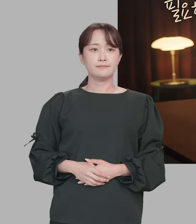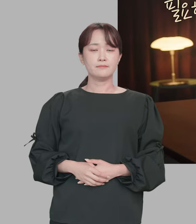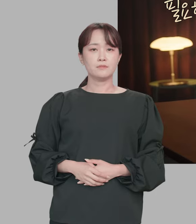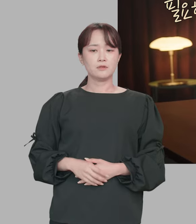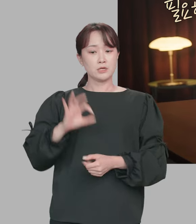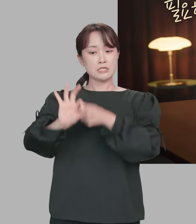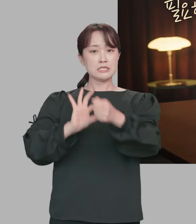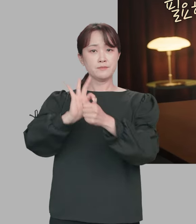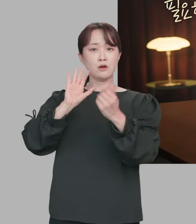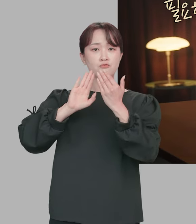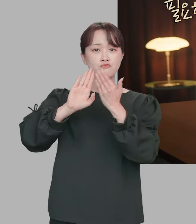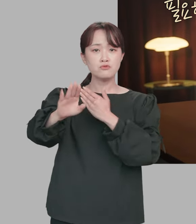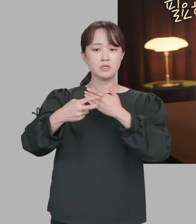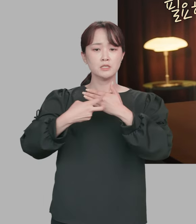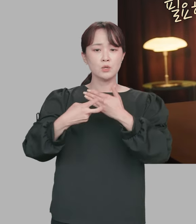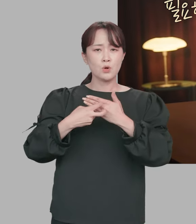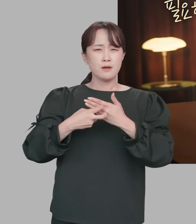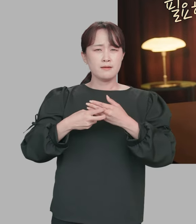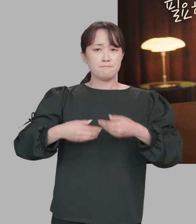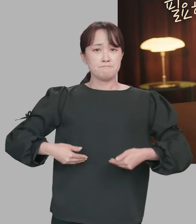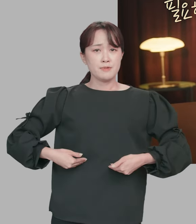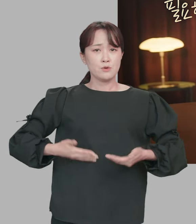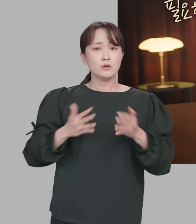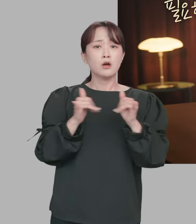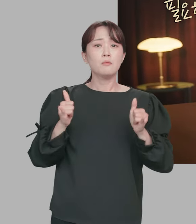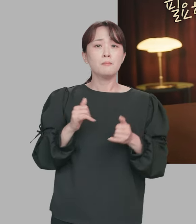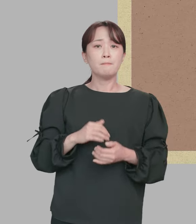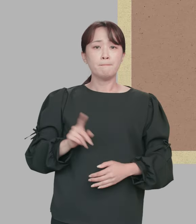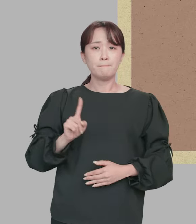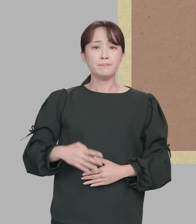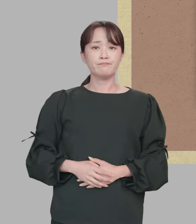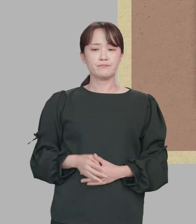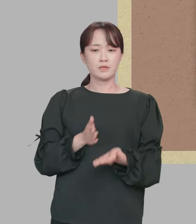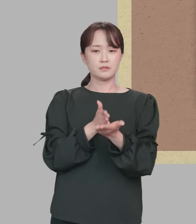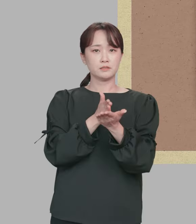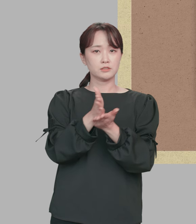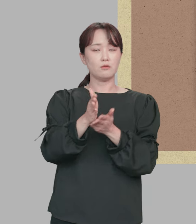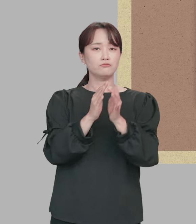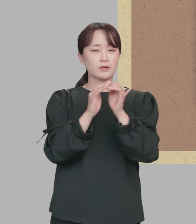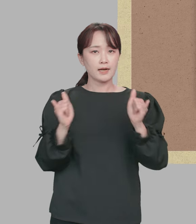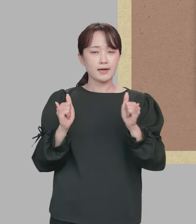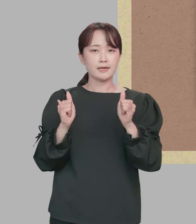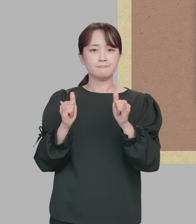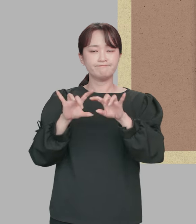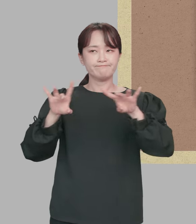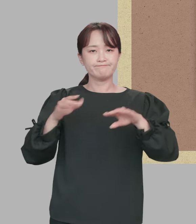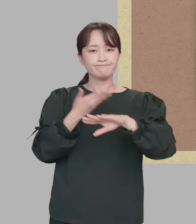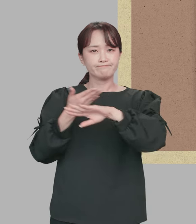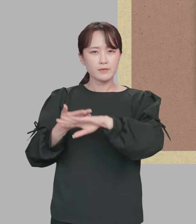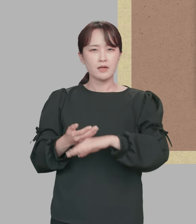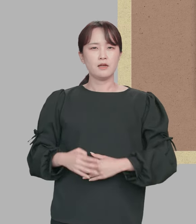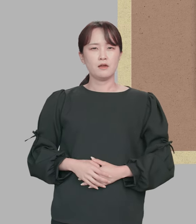그럼 향후 10년 뒤에는 의료 인력이 얼마나 더 필요하게 될까요? 전문가에 따라 예측은 조금씩 다르지만